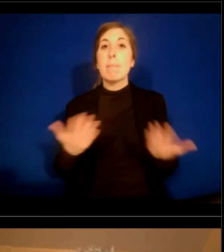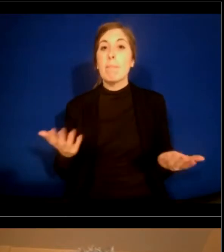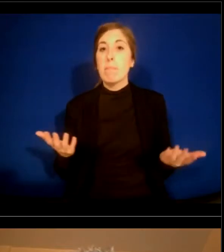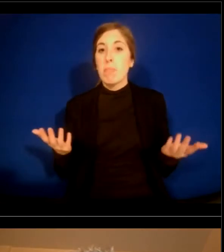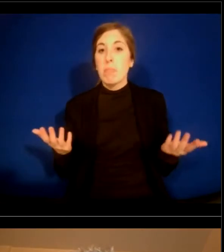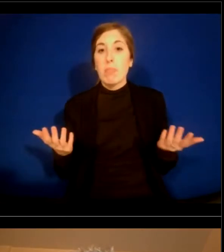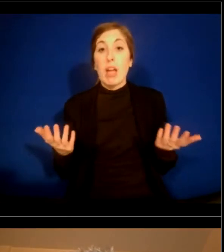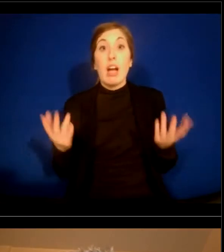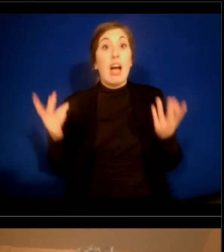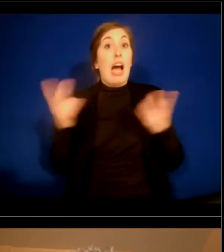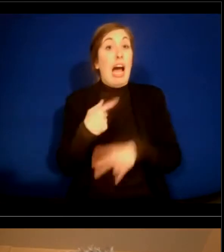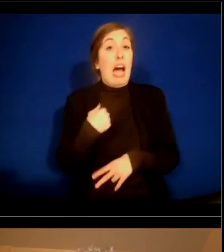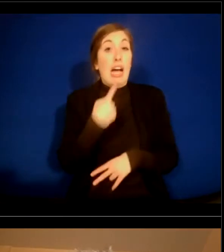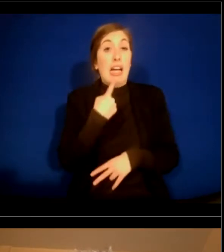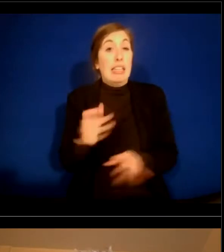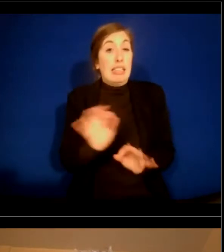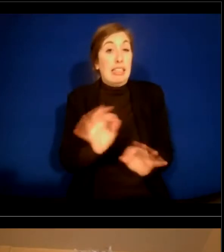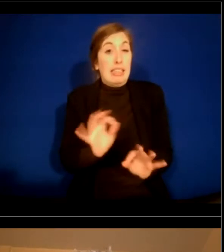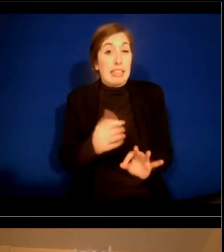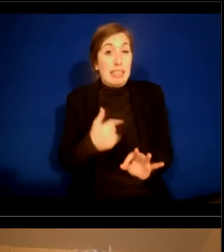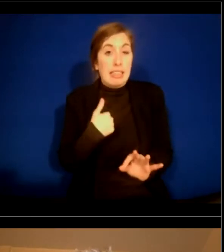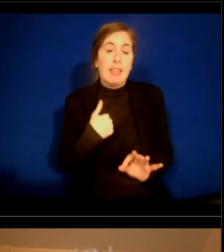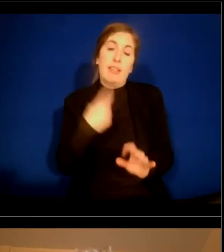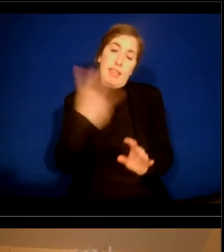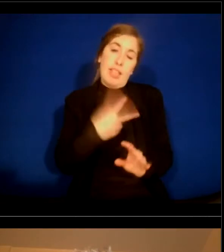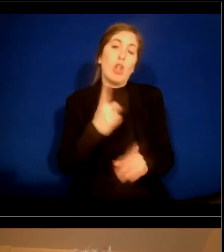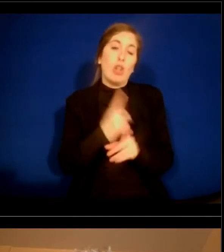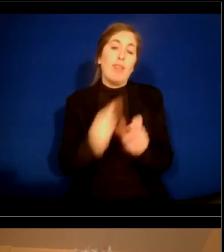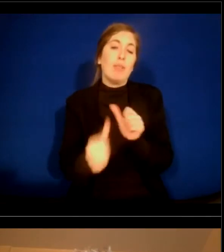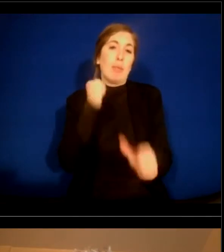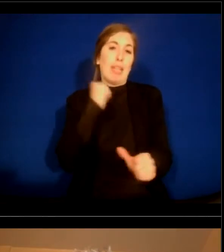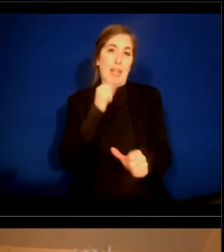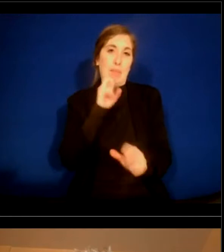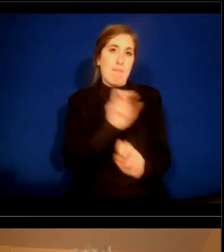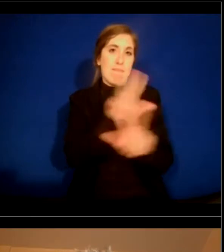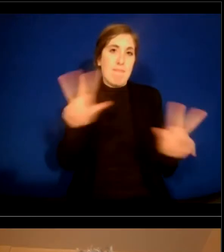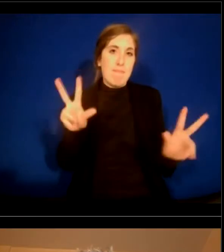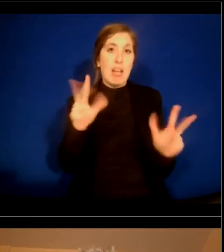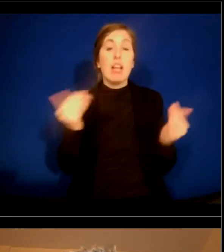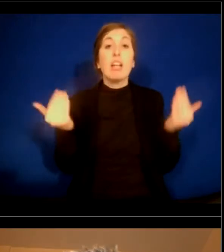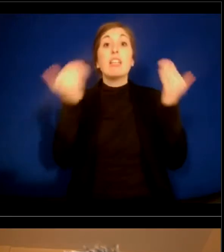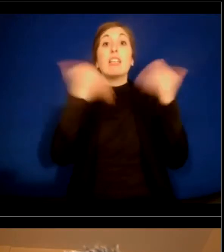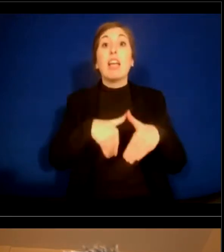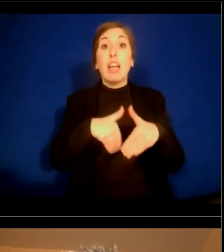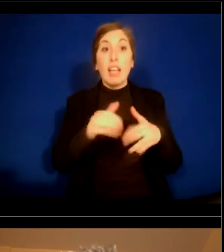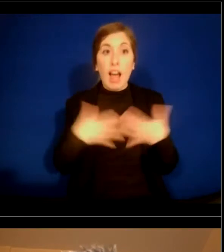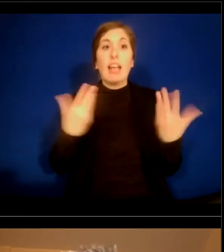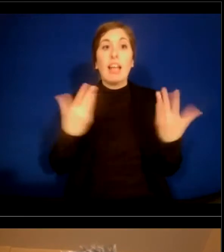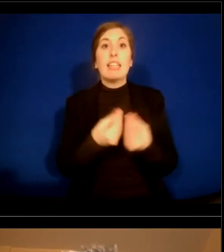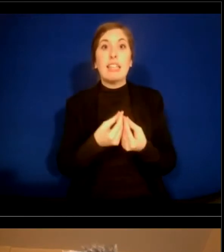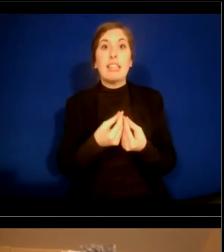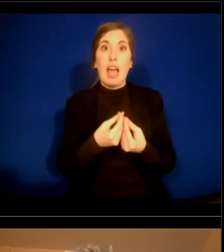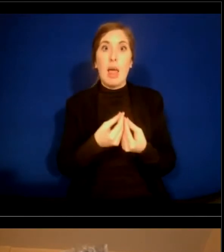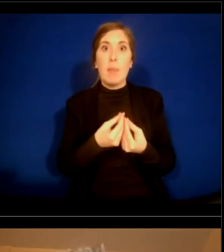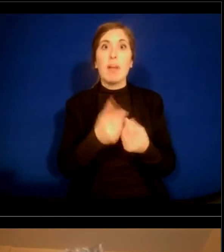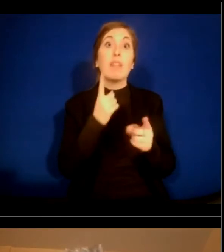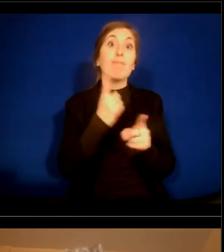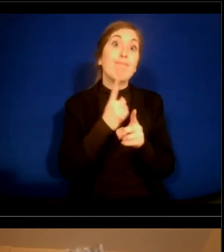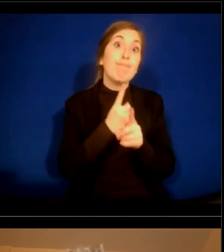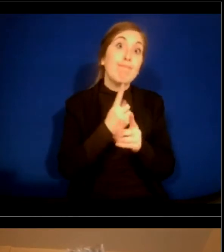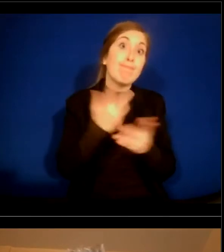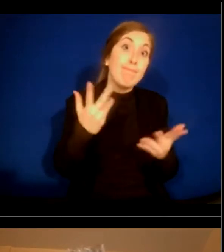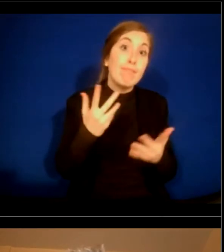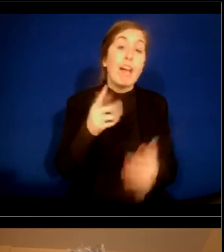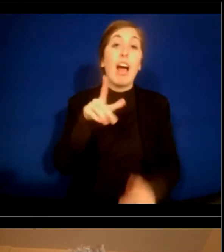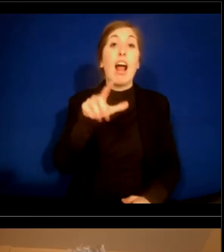non l'ho detto, ma avrei dovuto in apertura che questa sera con noi avrebbe dovuto esserci Laura